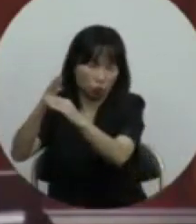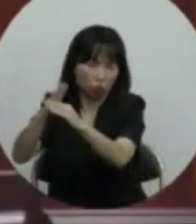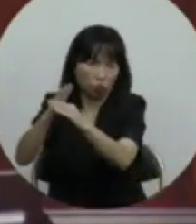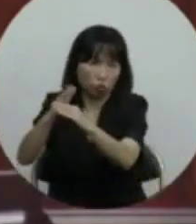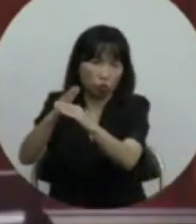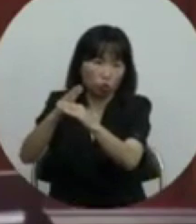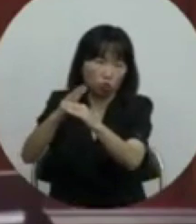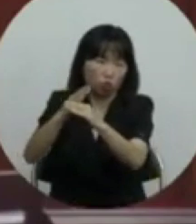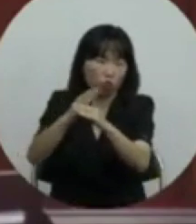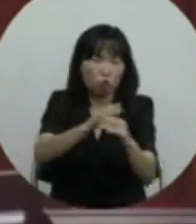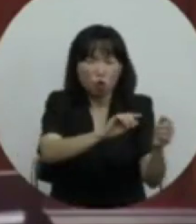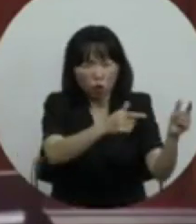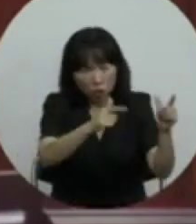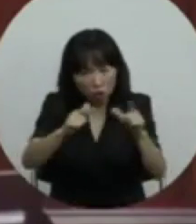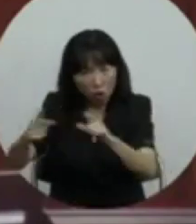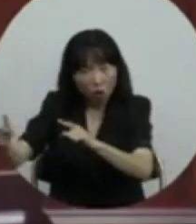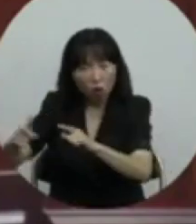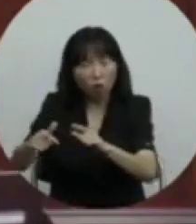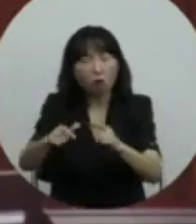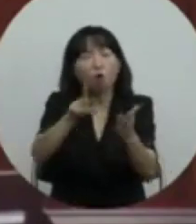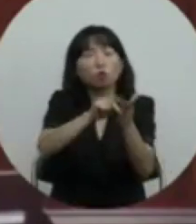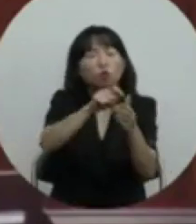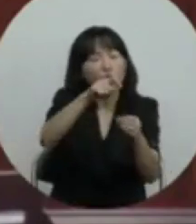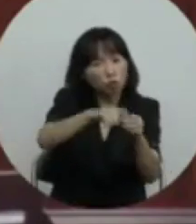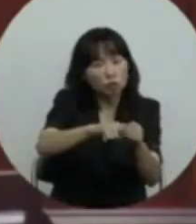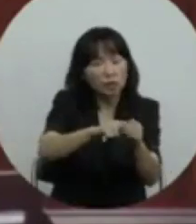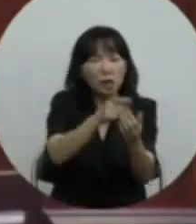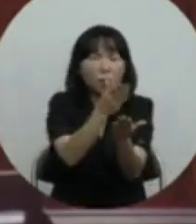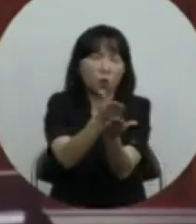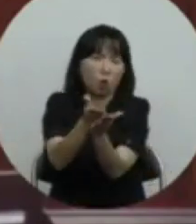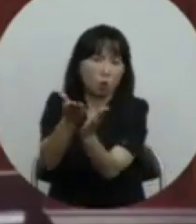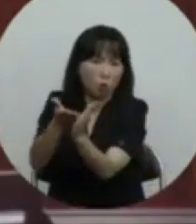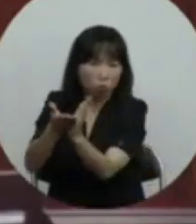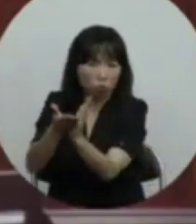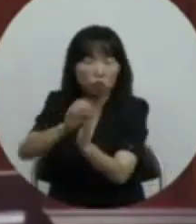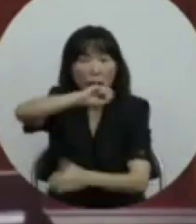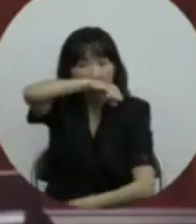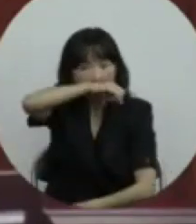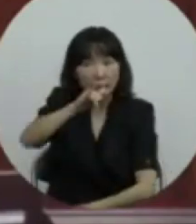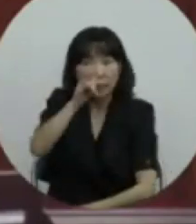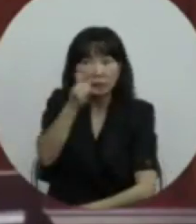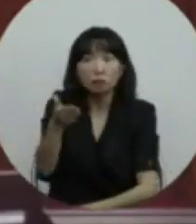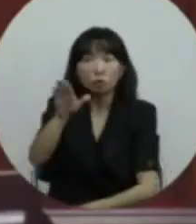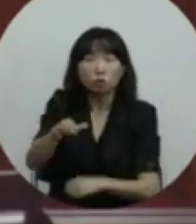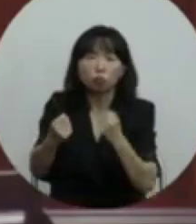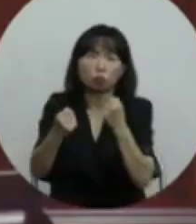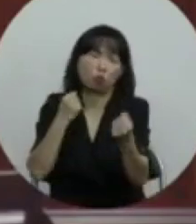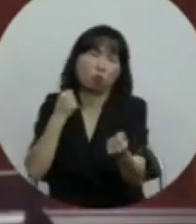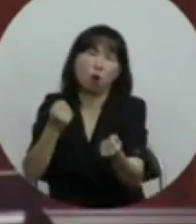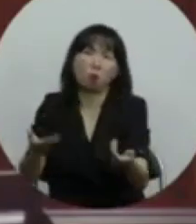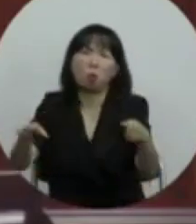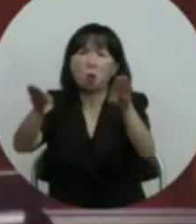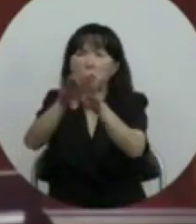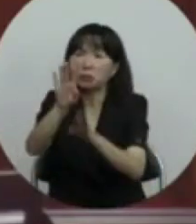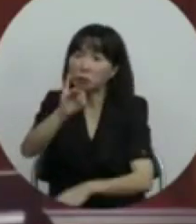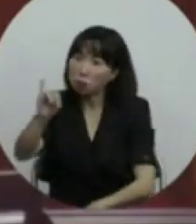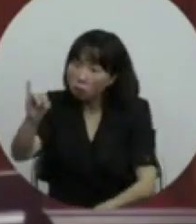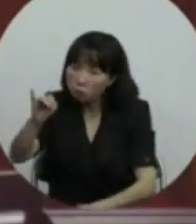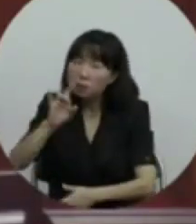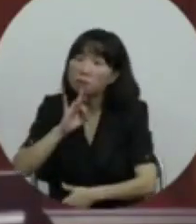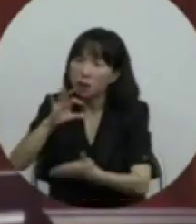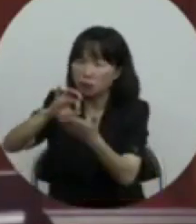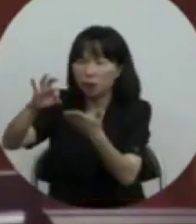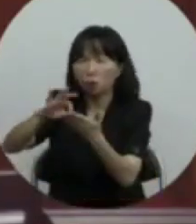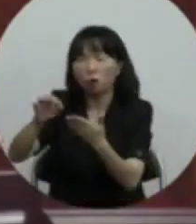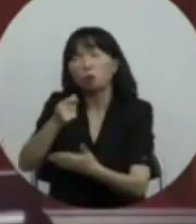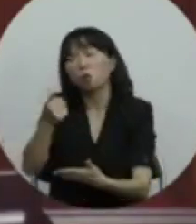읍면동별로 산재에 있는 다양한 주제와 다양한 분야에 필요한 예산이 있을 거라고 생각이 되는데 시설비로만 쓰이는 것이